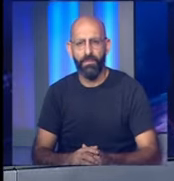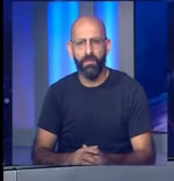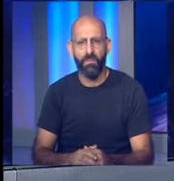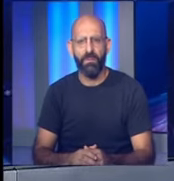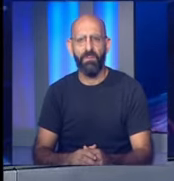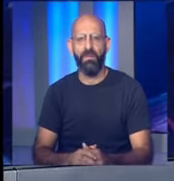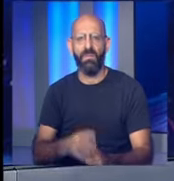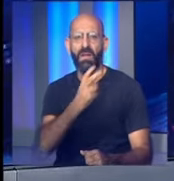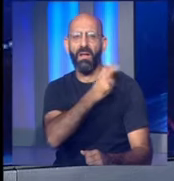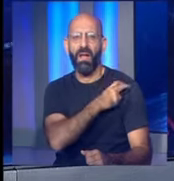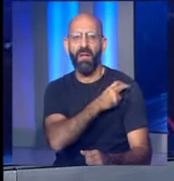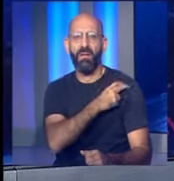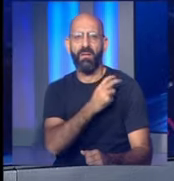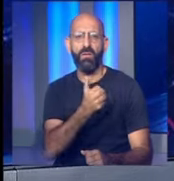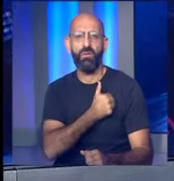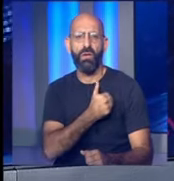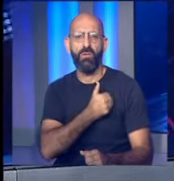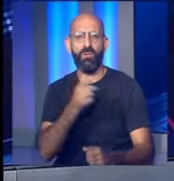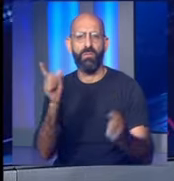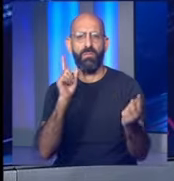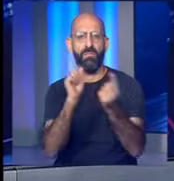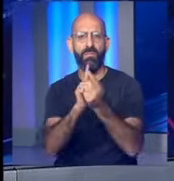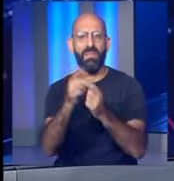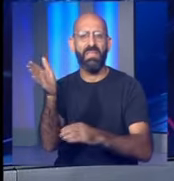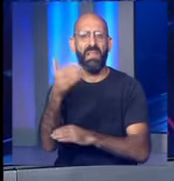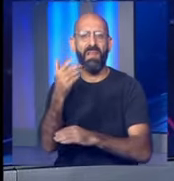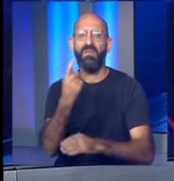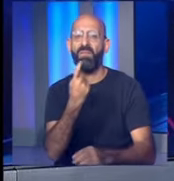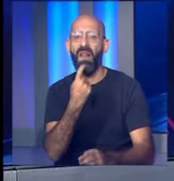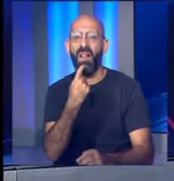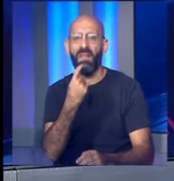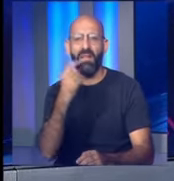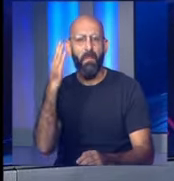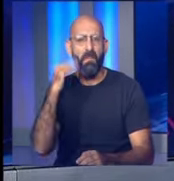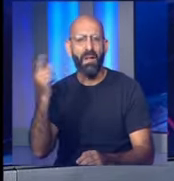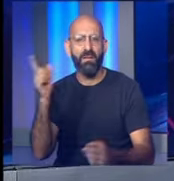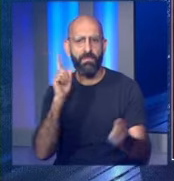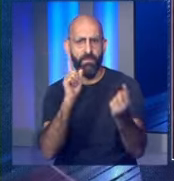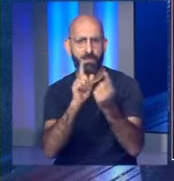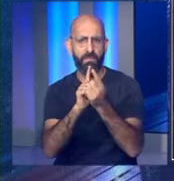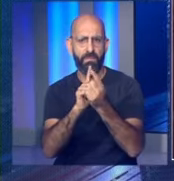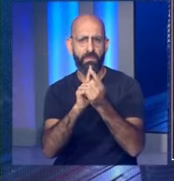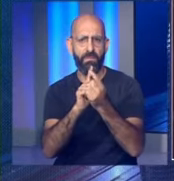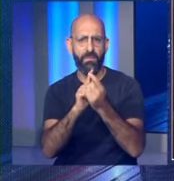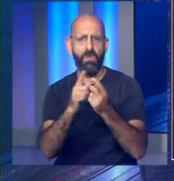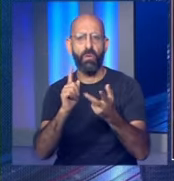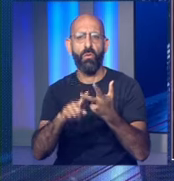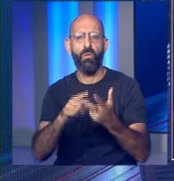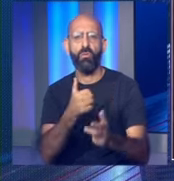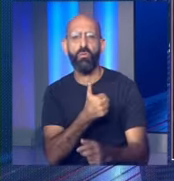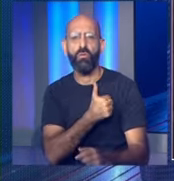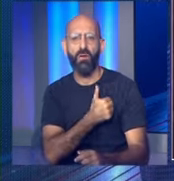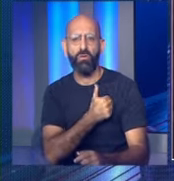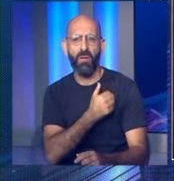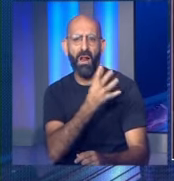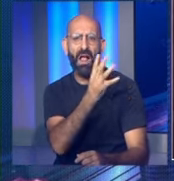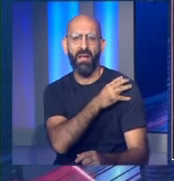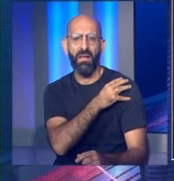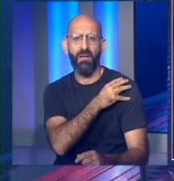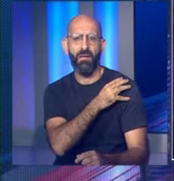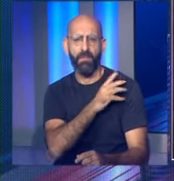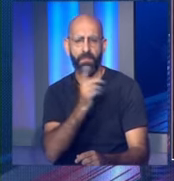الاعتداءات. في اليرزي قائد الجيش العماد جوزيف عون التقى السفيرة الفنلندية أن ميسكانين،